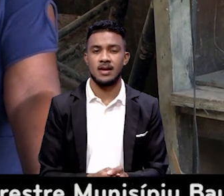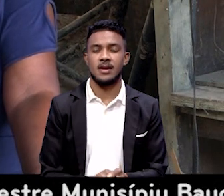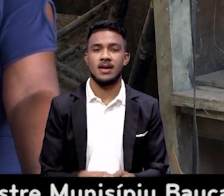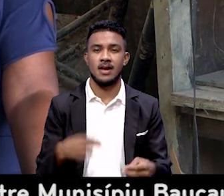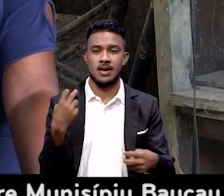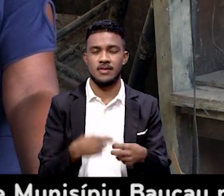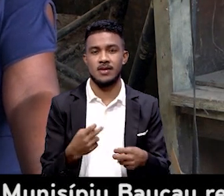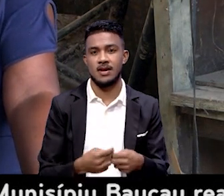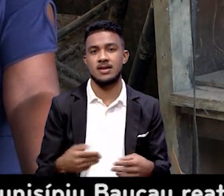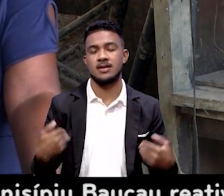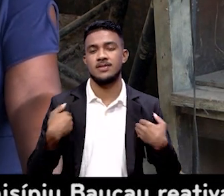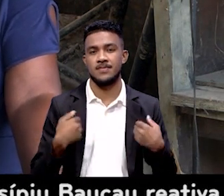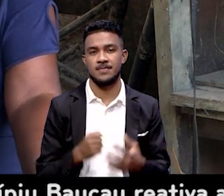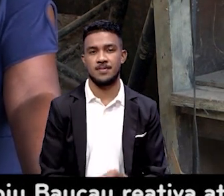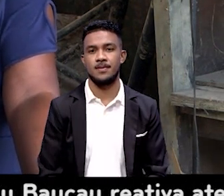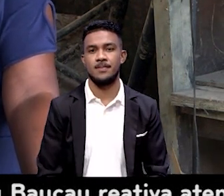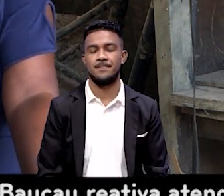halotan